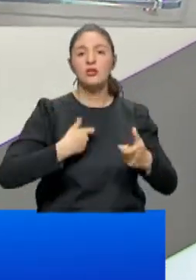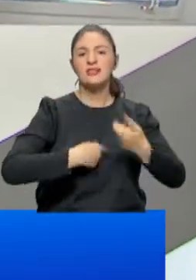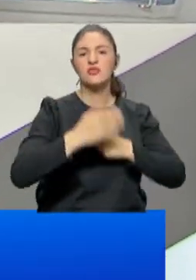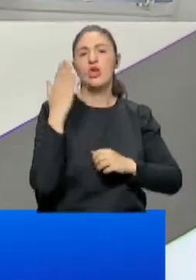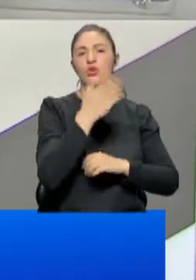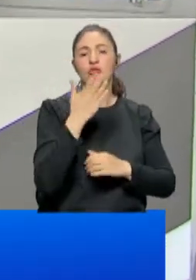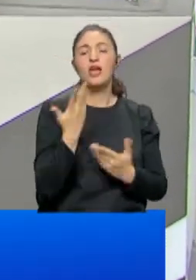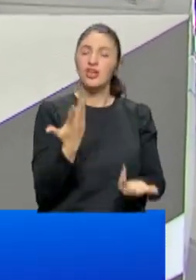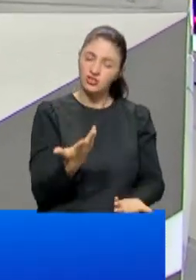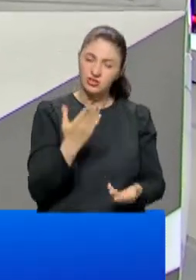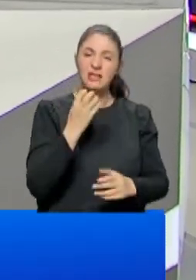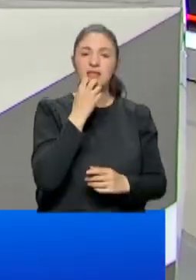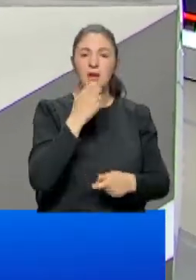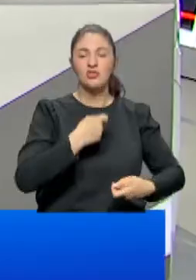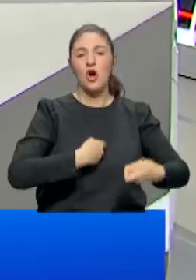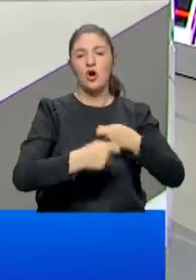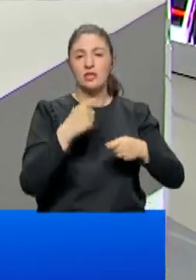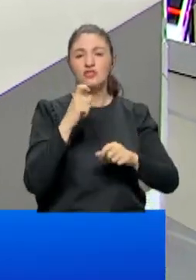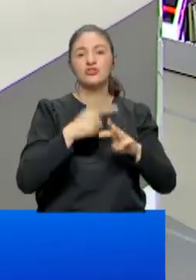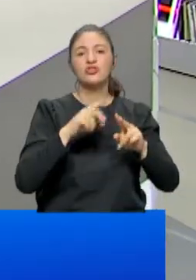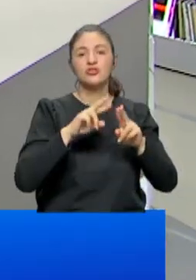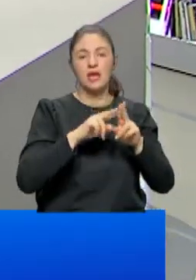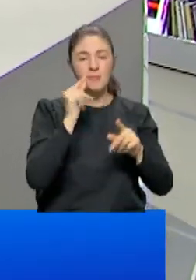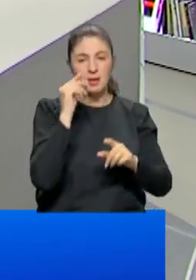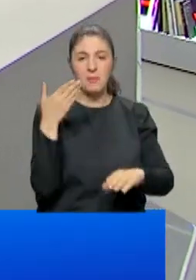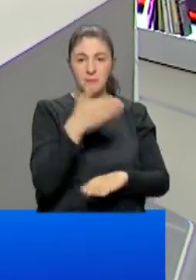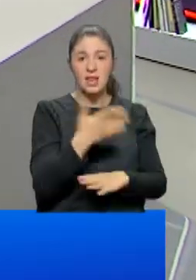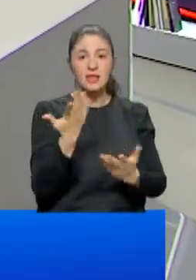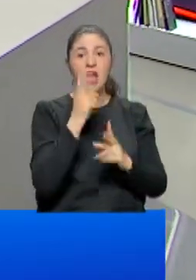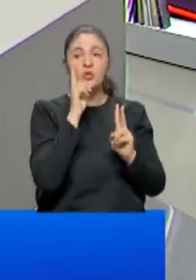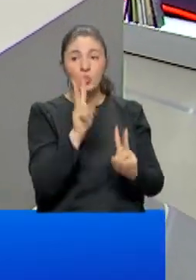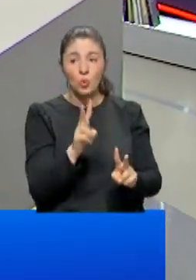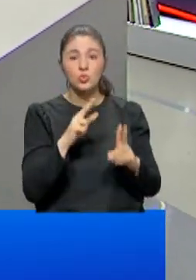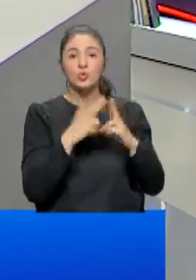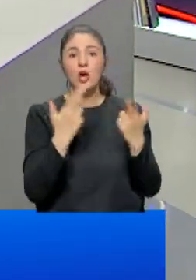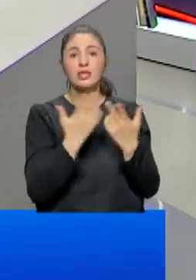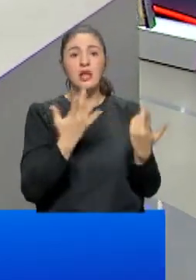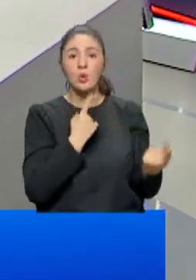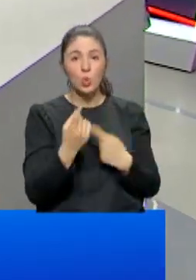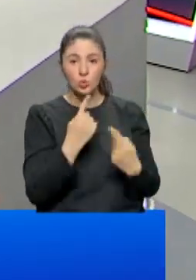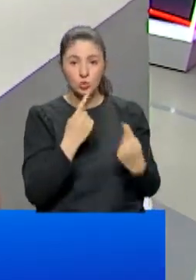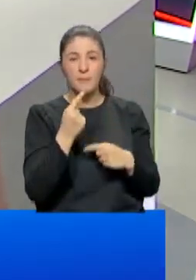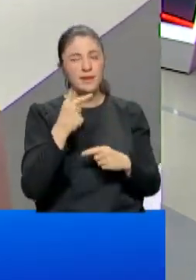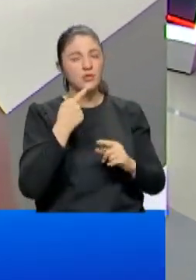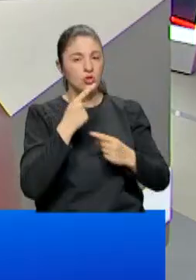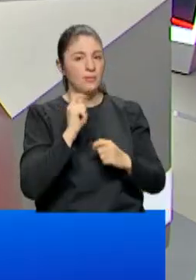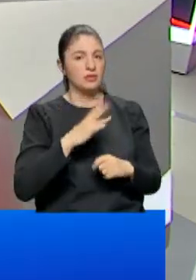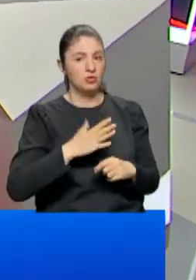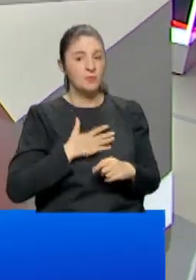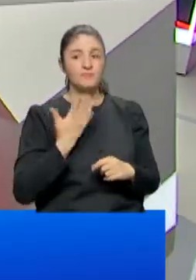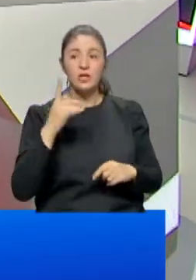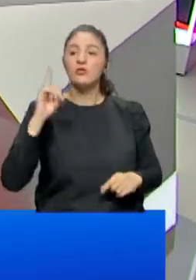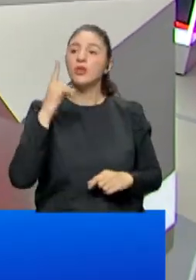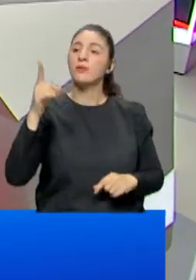sektör gidiyordu işte Sabancı holding'den de Cenk Bey oraya gitti neler görüp Dünyada neler konuşulduğunu Birazcık konuşmak